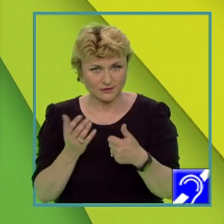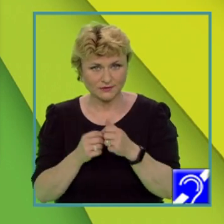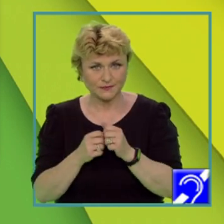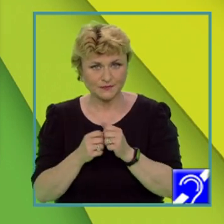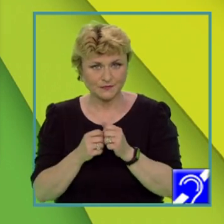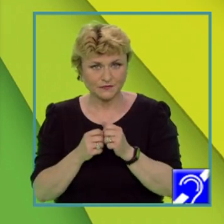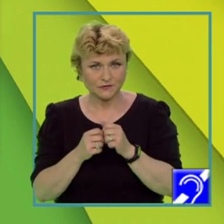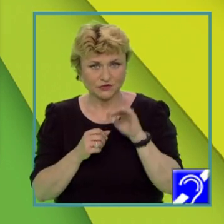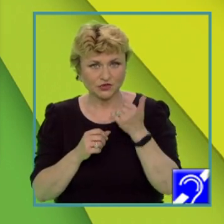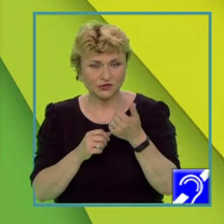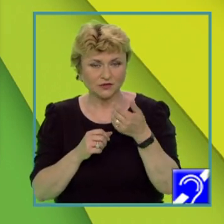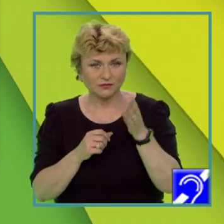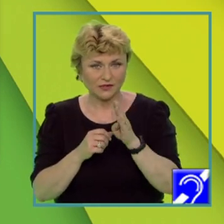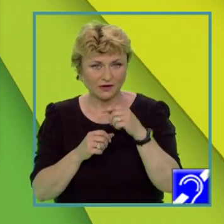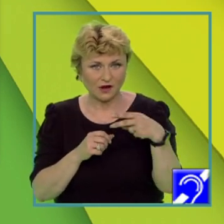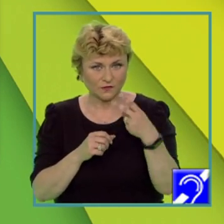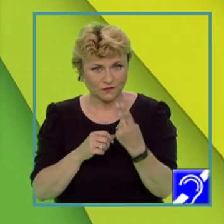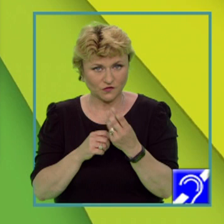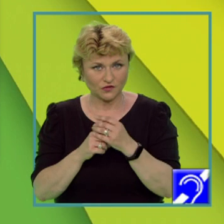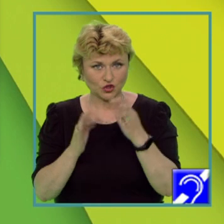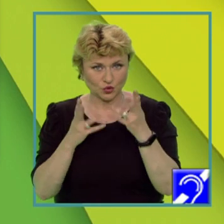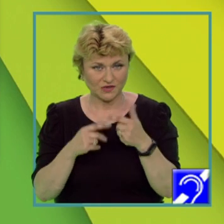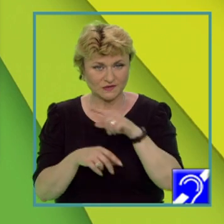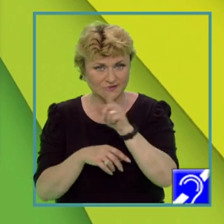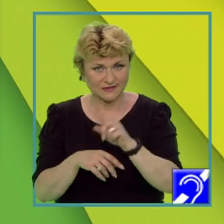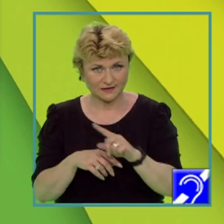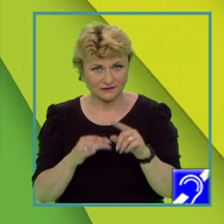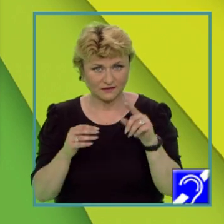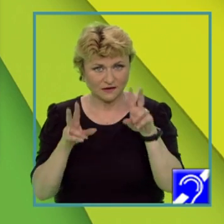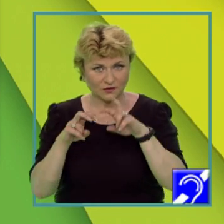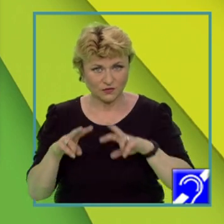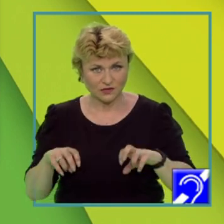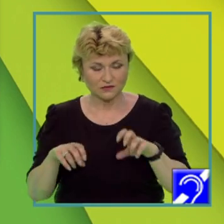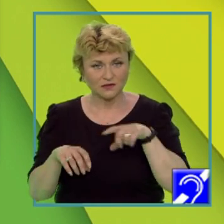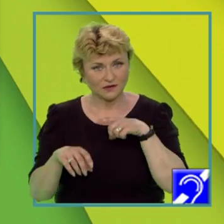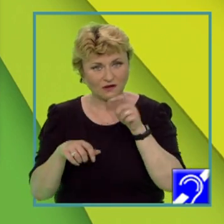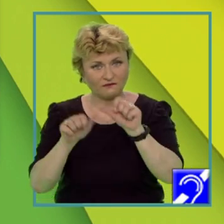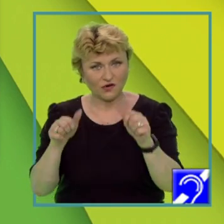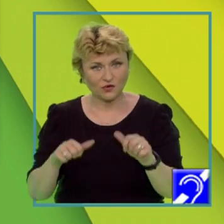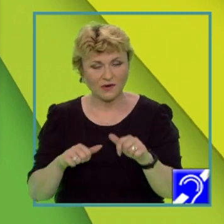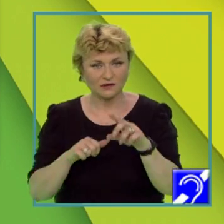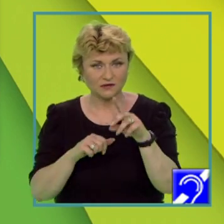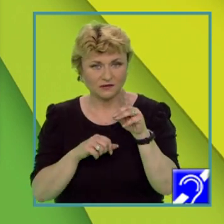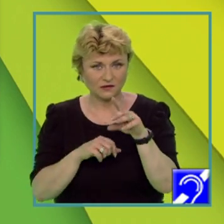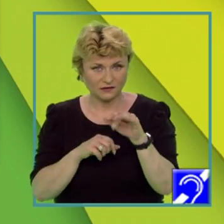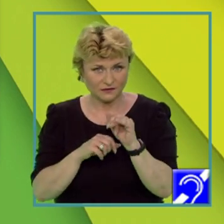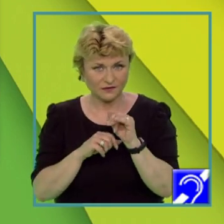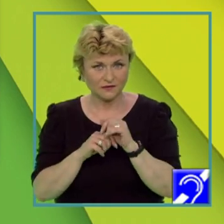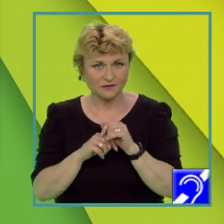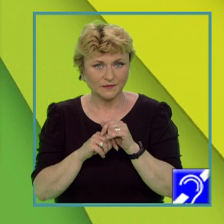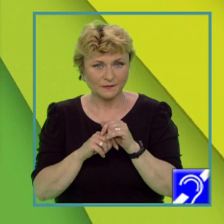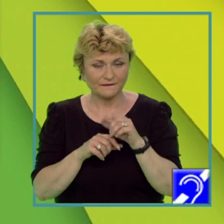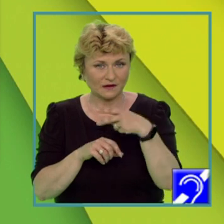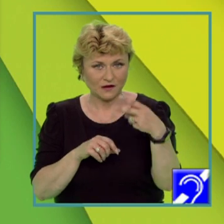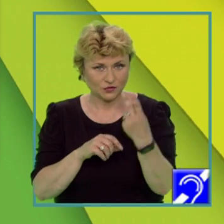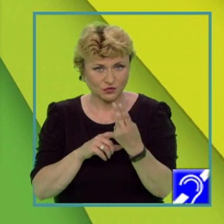2 și b este egal cu doi numărul z căutat era de formă a plus b e Deci Zet va fi egal cu